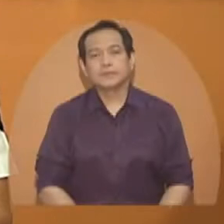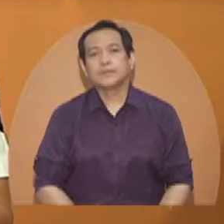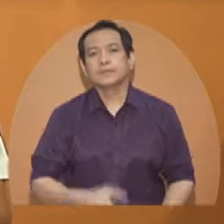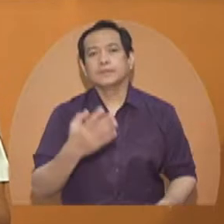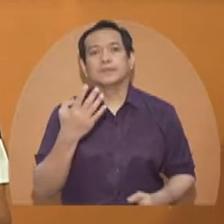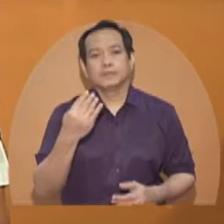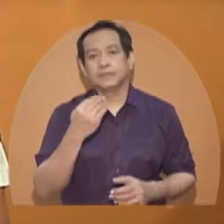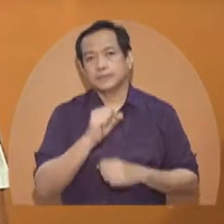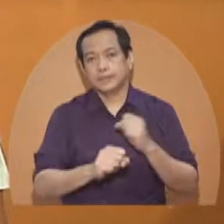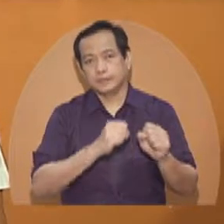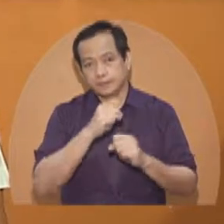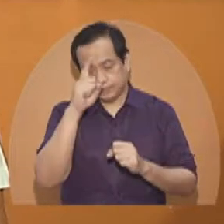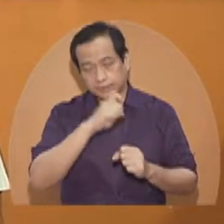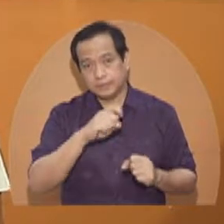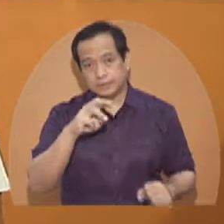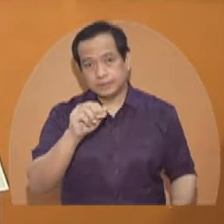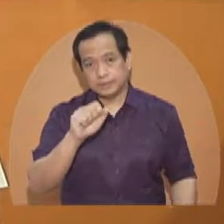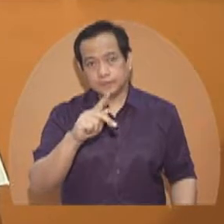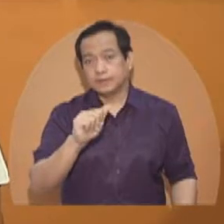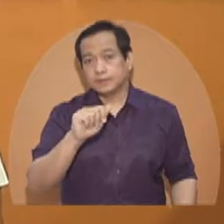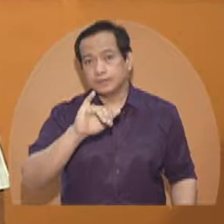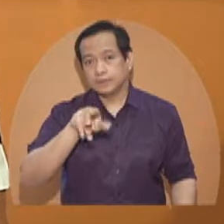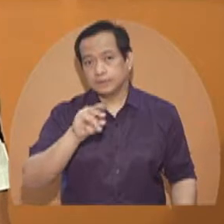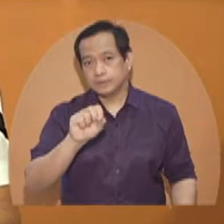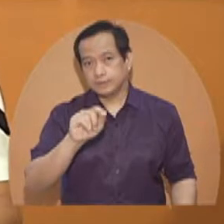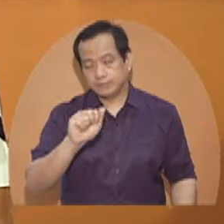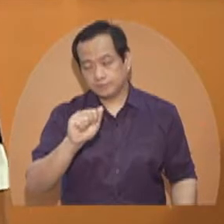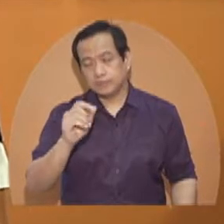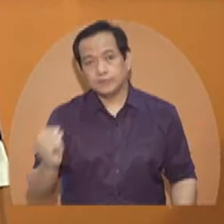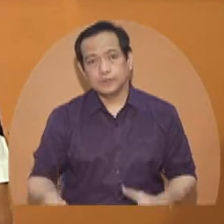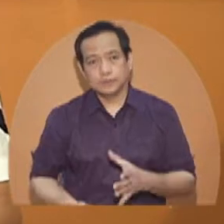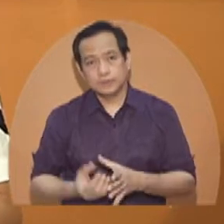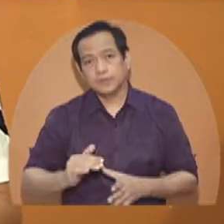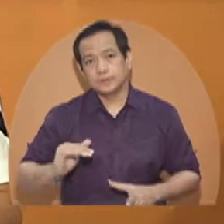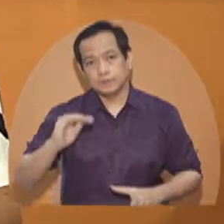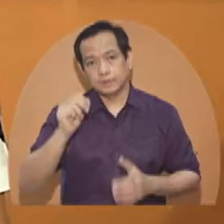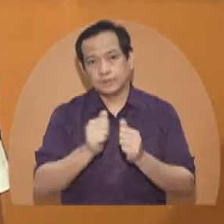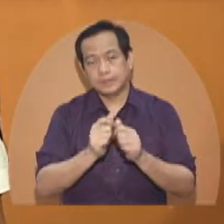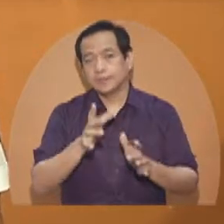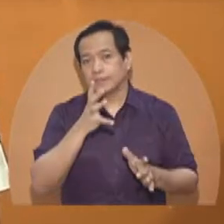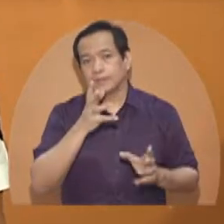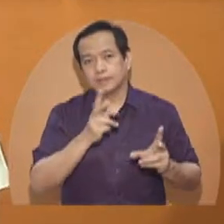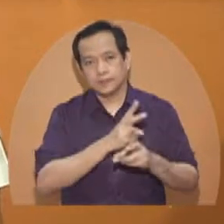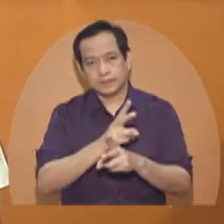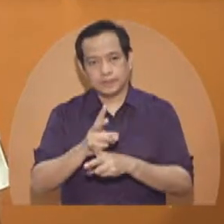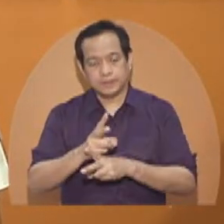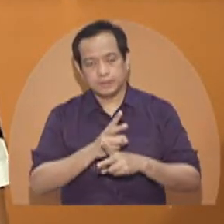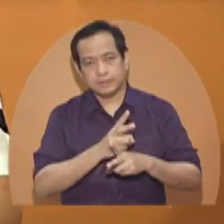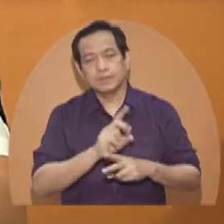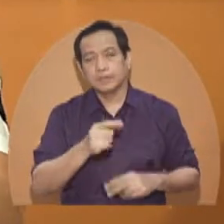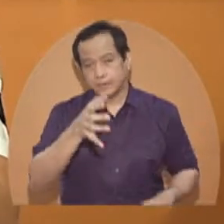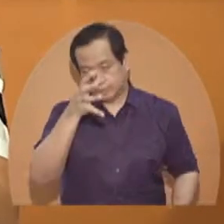Labing apat na taong gulang na si Mark Justin Esteve, lumaki siya na walang ina na nag-aalaga sa